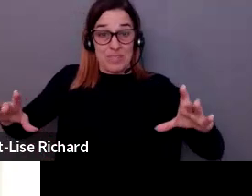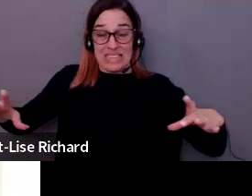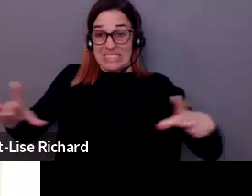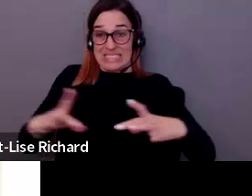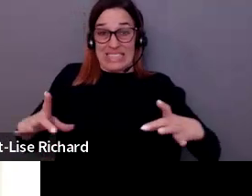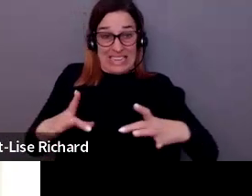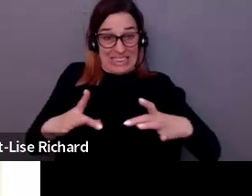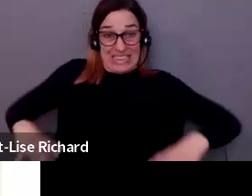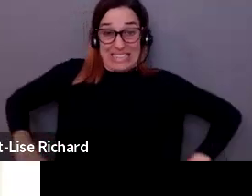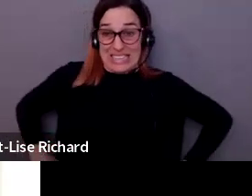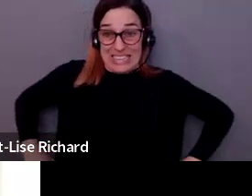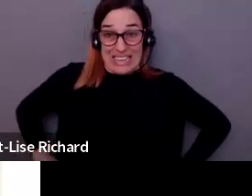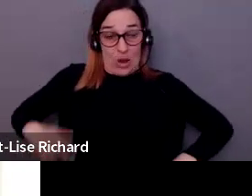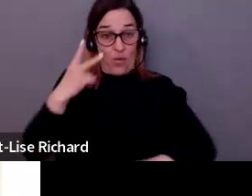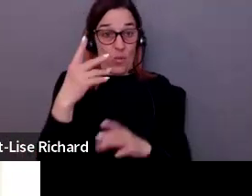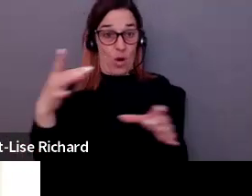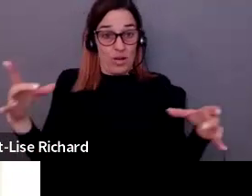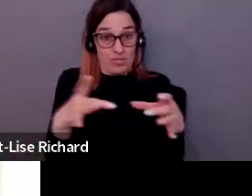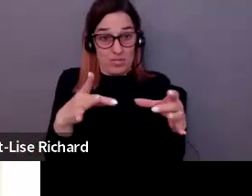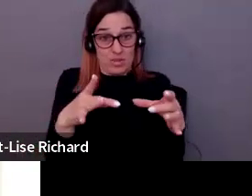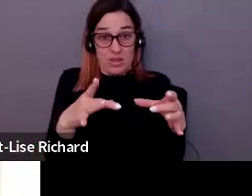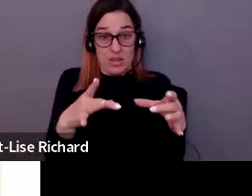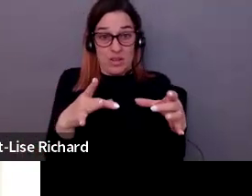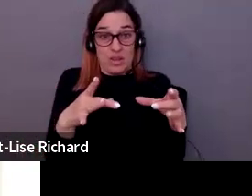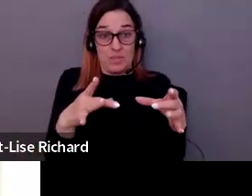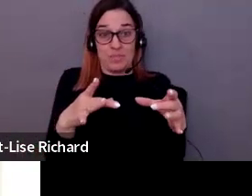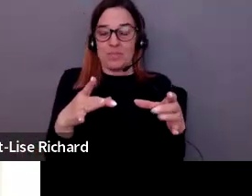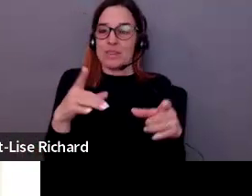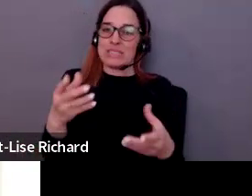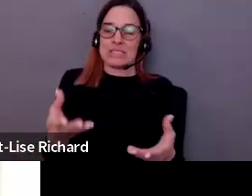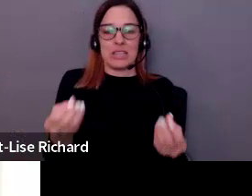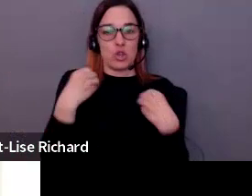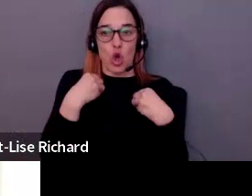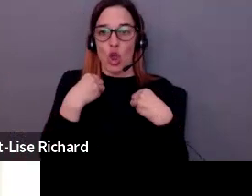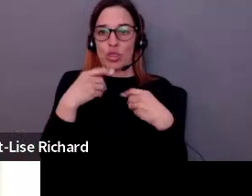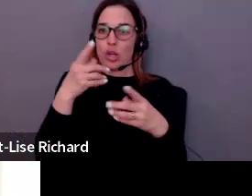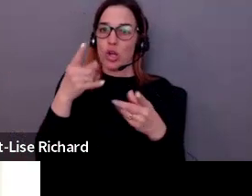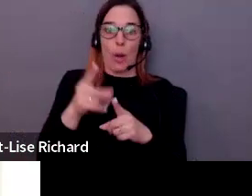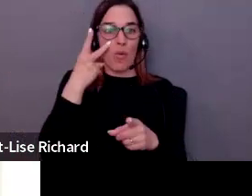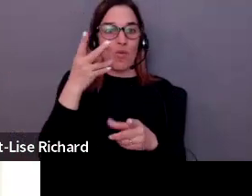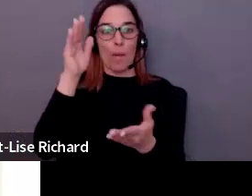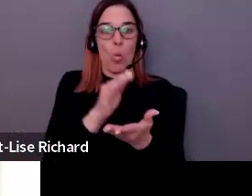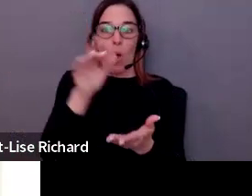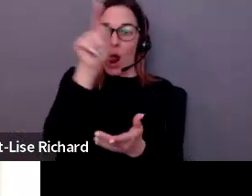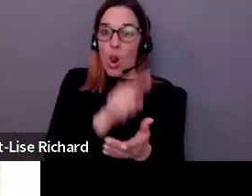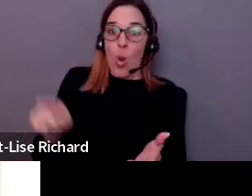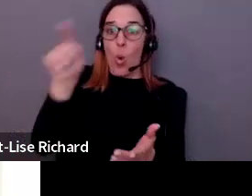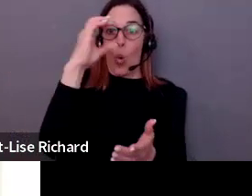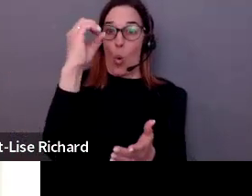mais cintré à la taille. Ça vient enlever l'effet de rondeur, de haut.